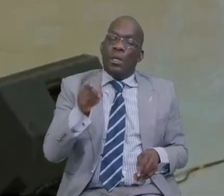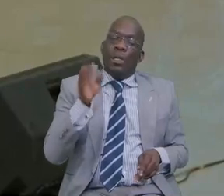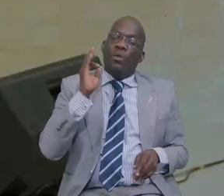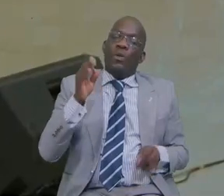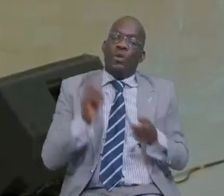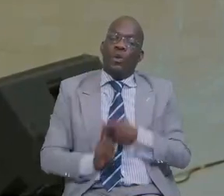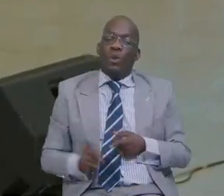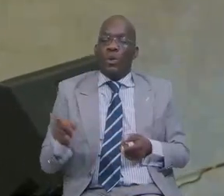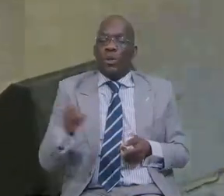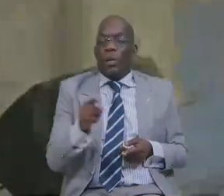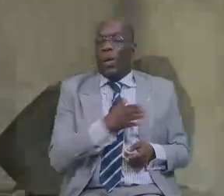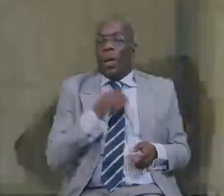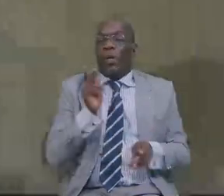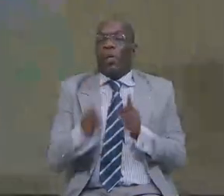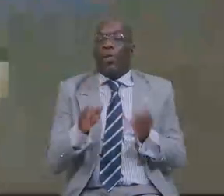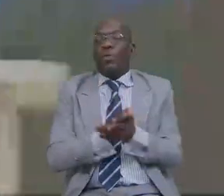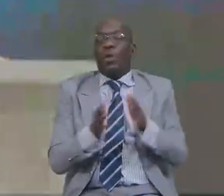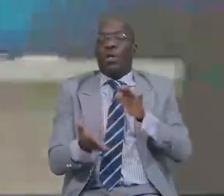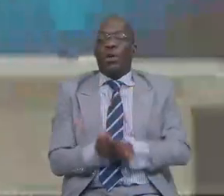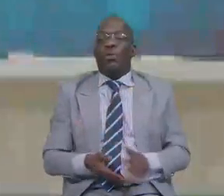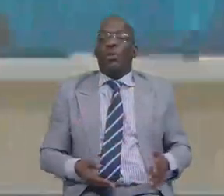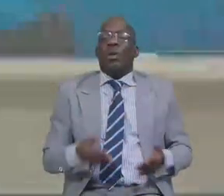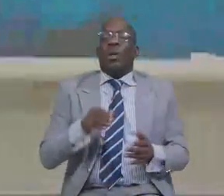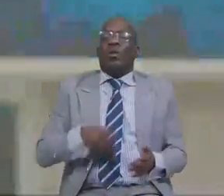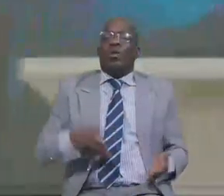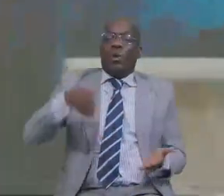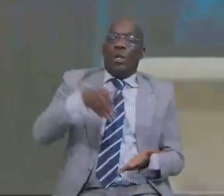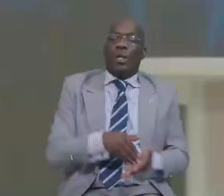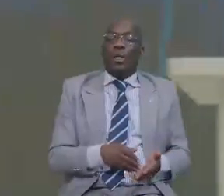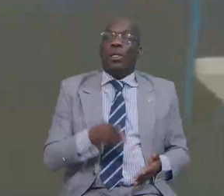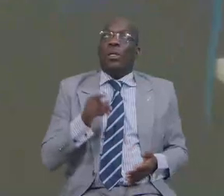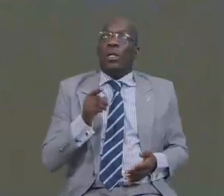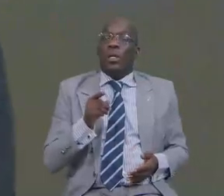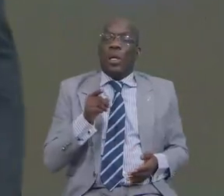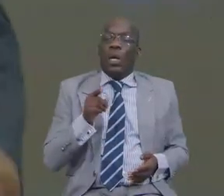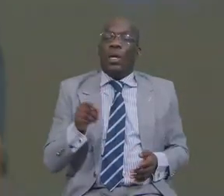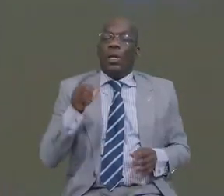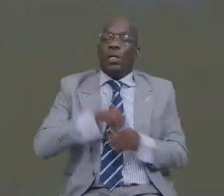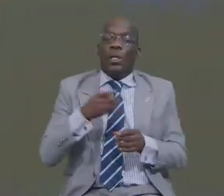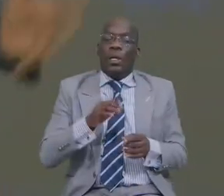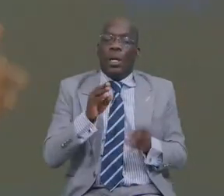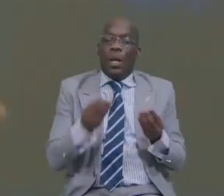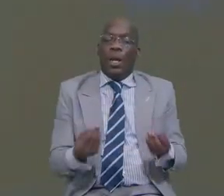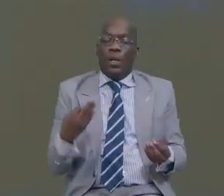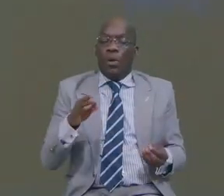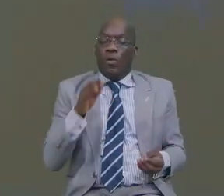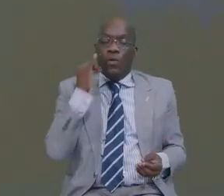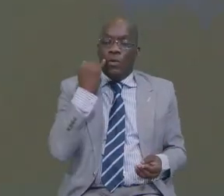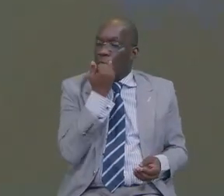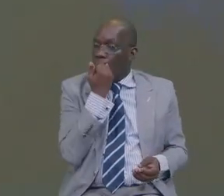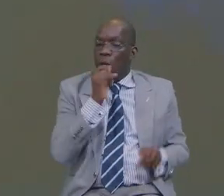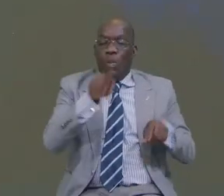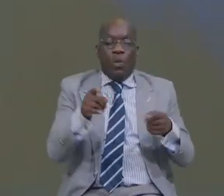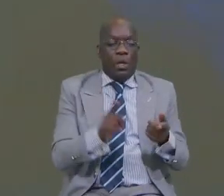étaient converties. Oh, ça c'est bon. Maintenant, en Israël, partout où il allait, il est allé à tel autre endroit.